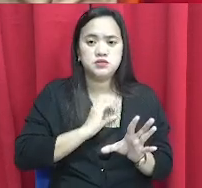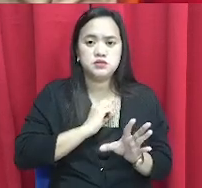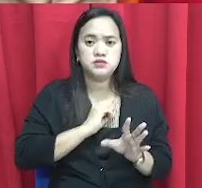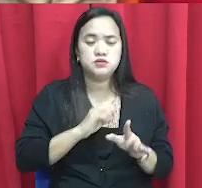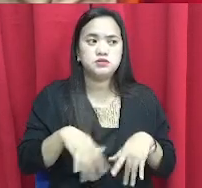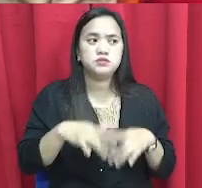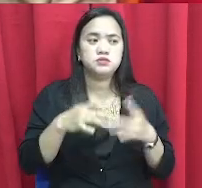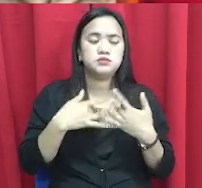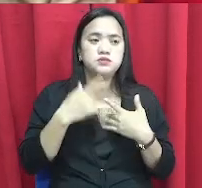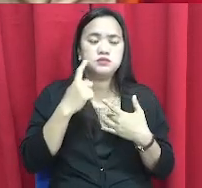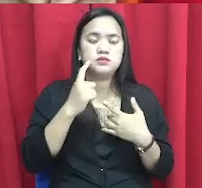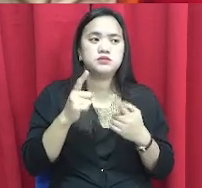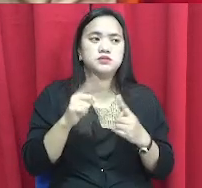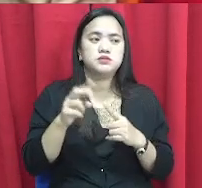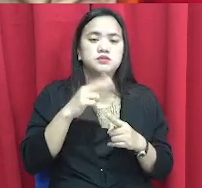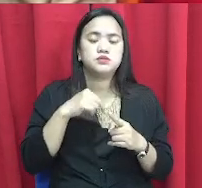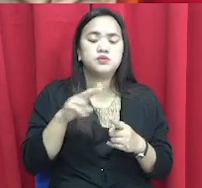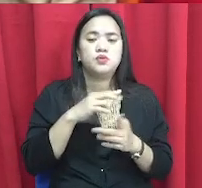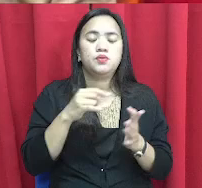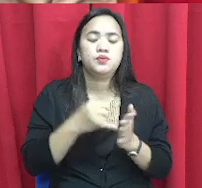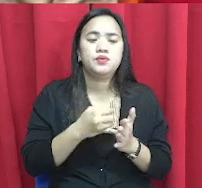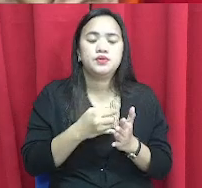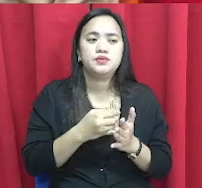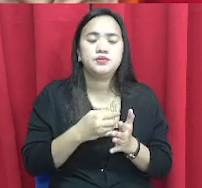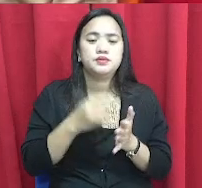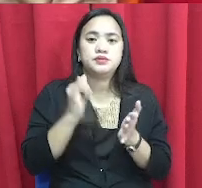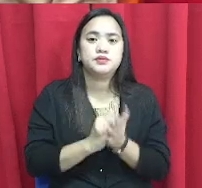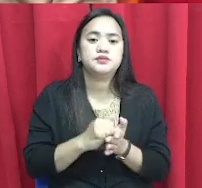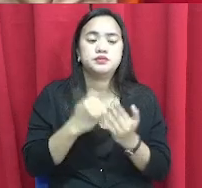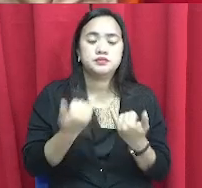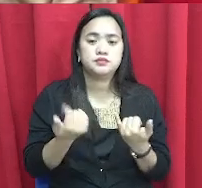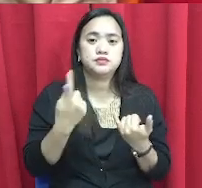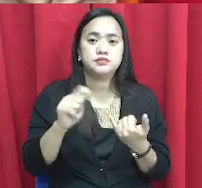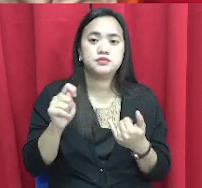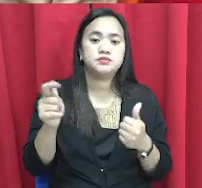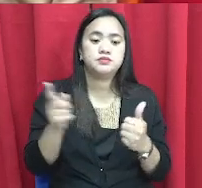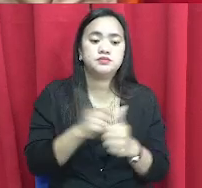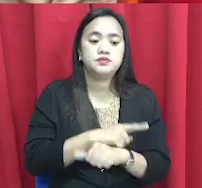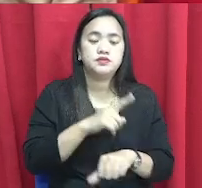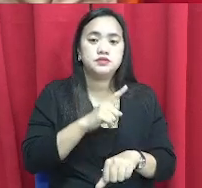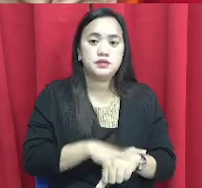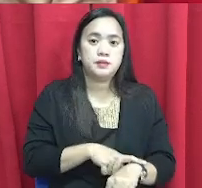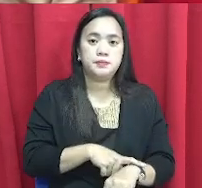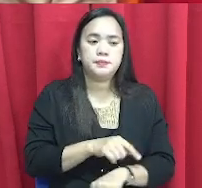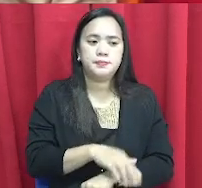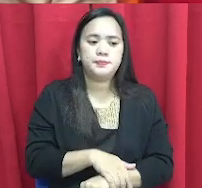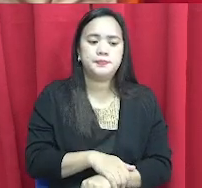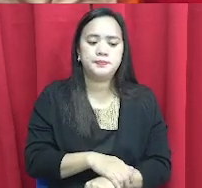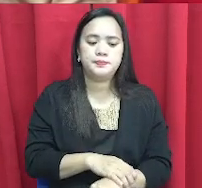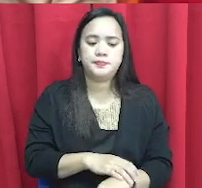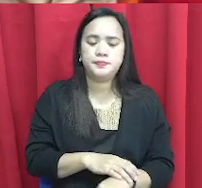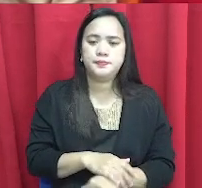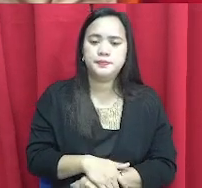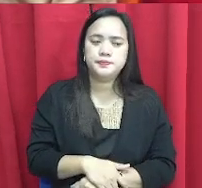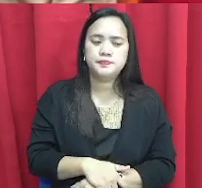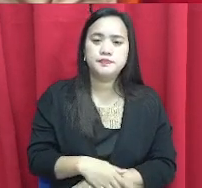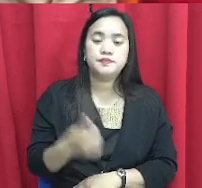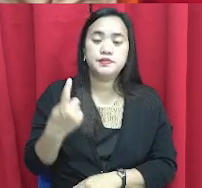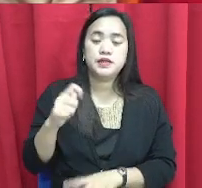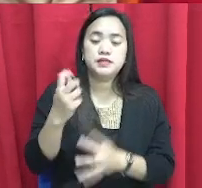pinaanak kanina pagdating sa Salvation that's the first step mga kapatid that's the first step mga kapatid Yung